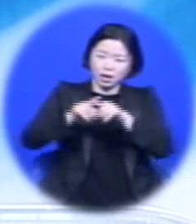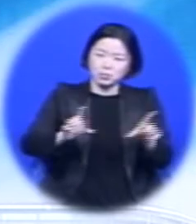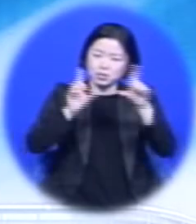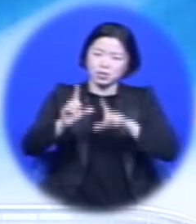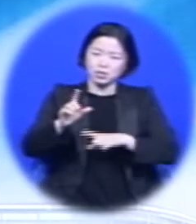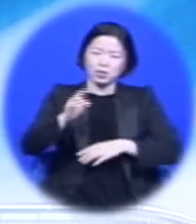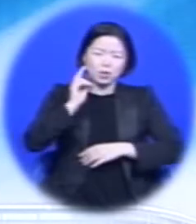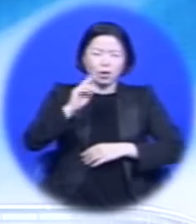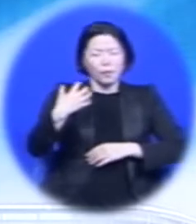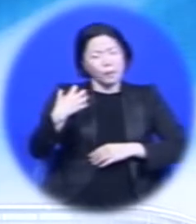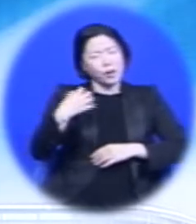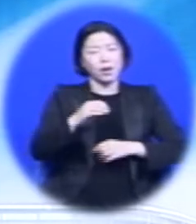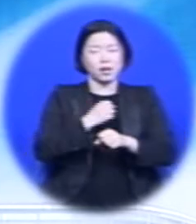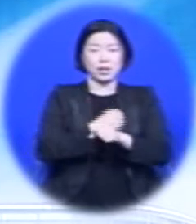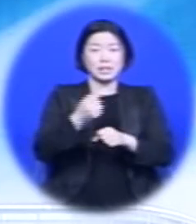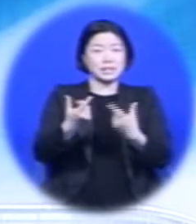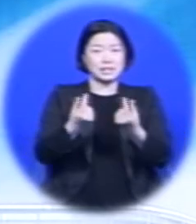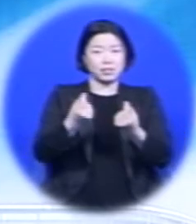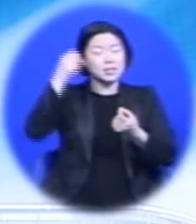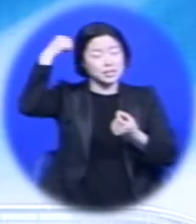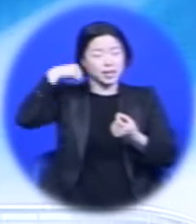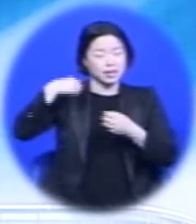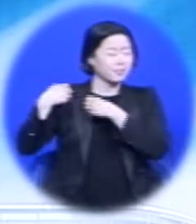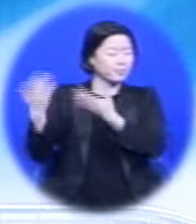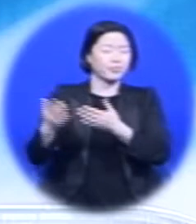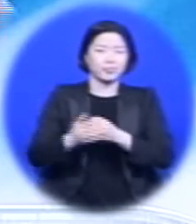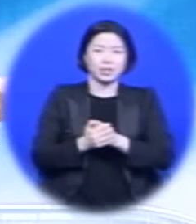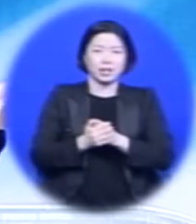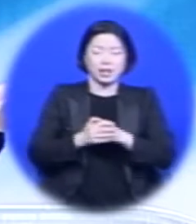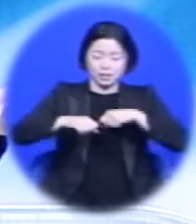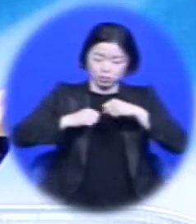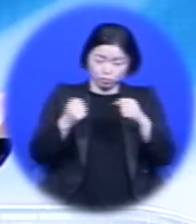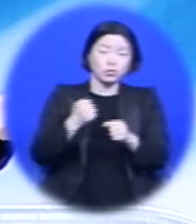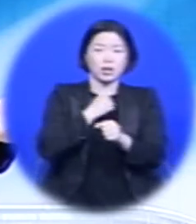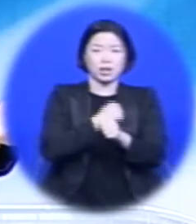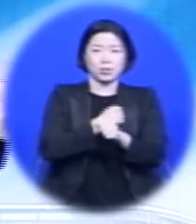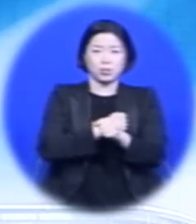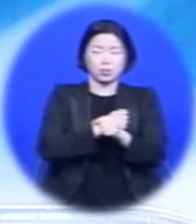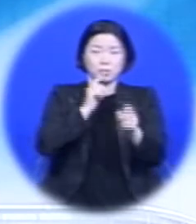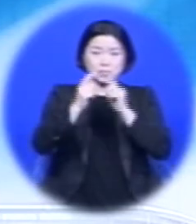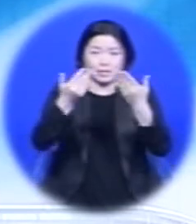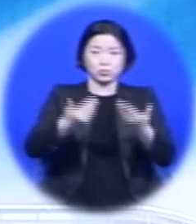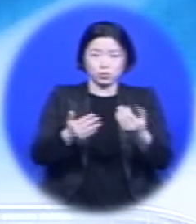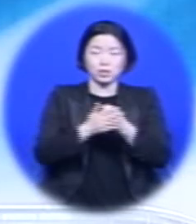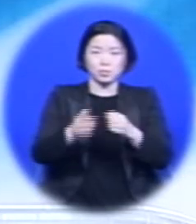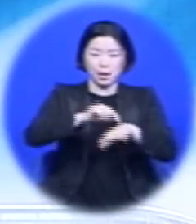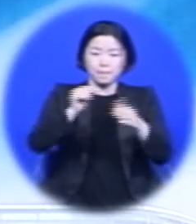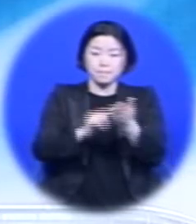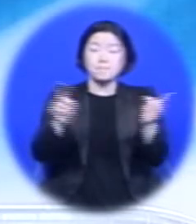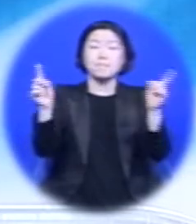너무 짐스러워. 이런 생각 이제는 접어놓고 순종하라고 그랬으니까 이제는 마음을